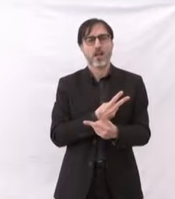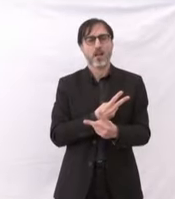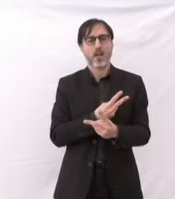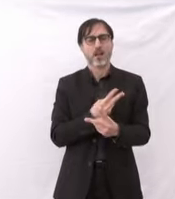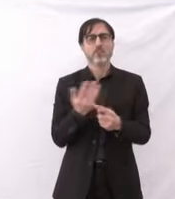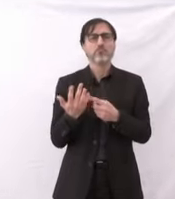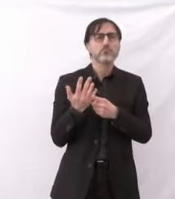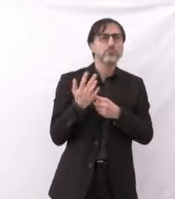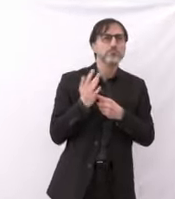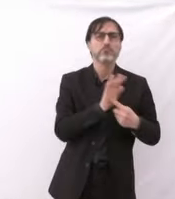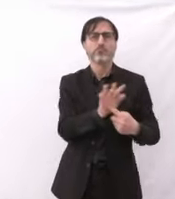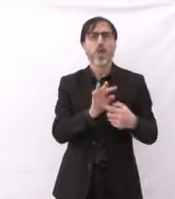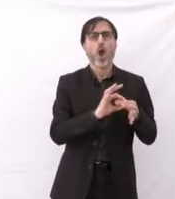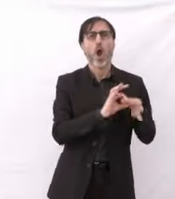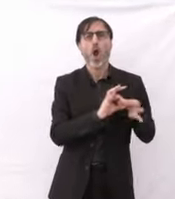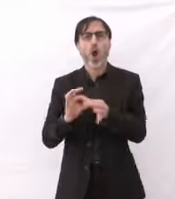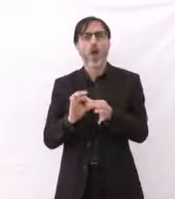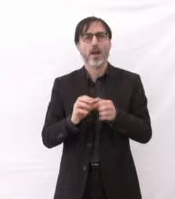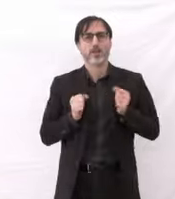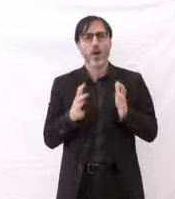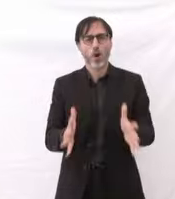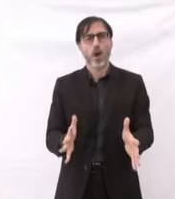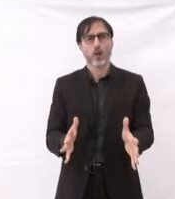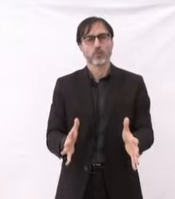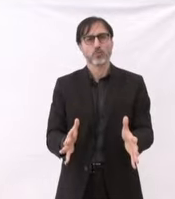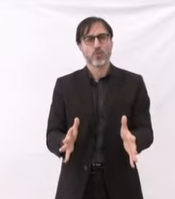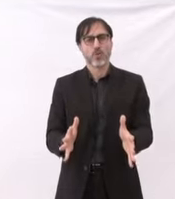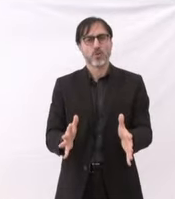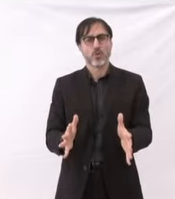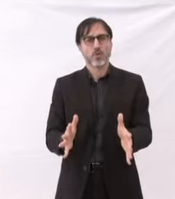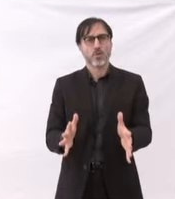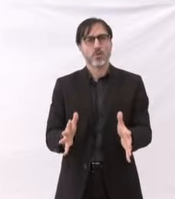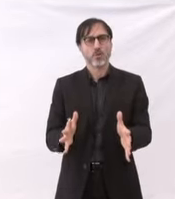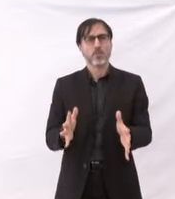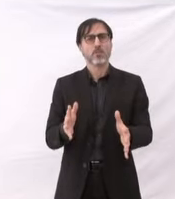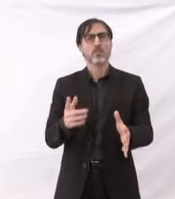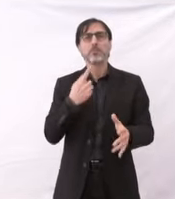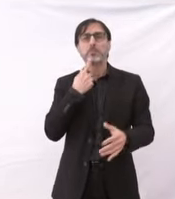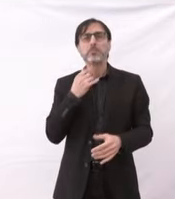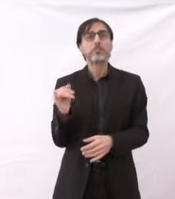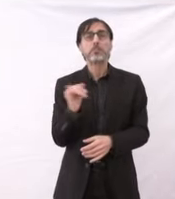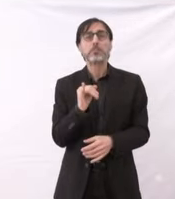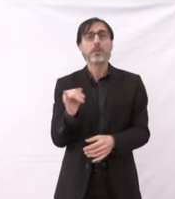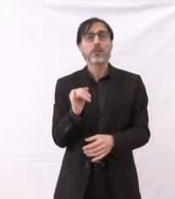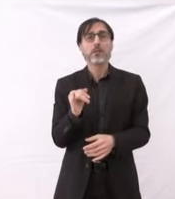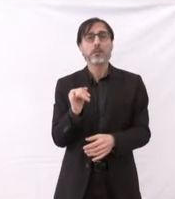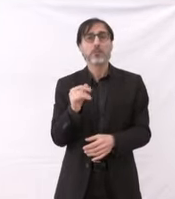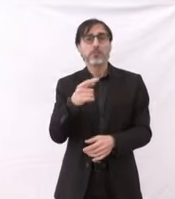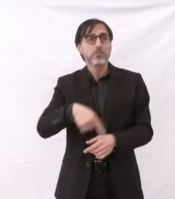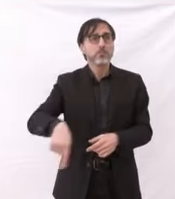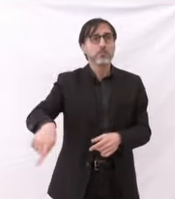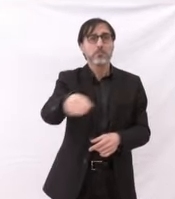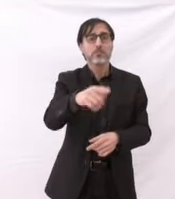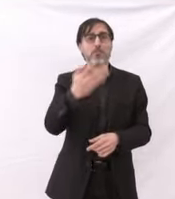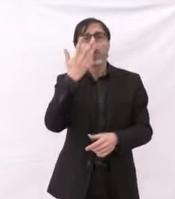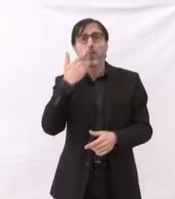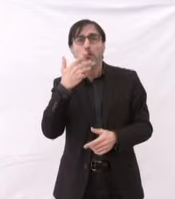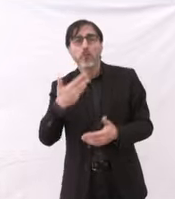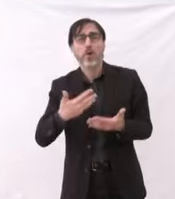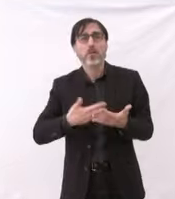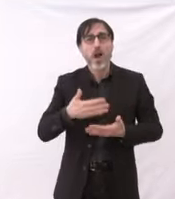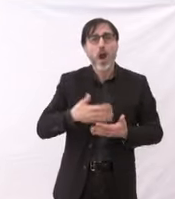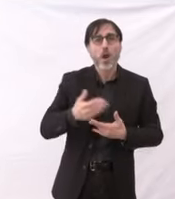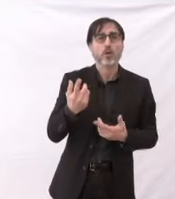due esempi di coerenza e di coraggio per chi oggi ha ancora l'ambizione di